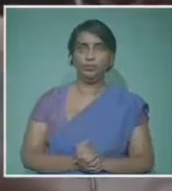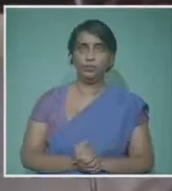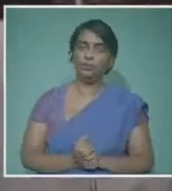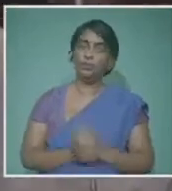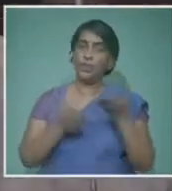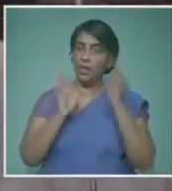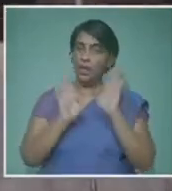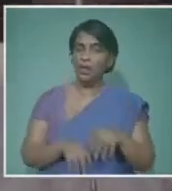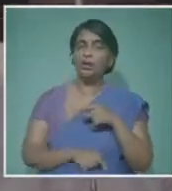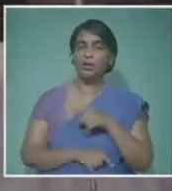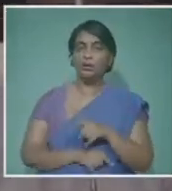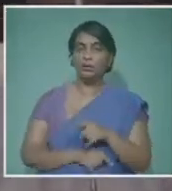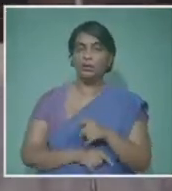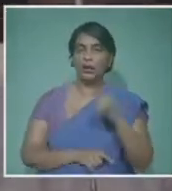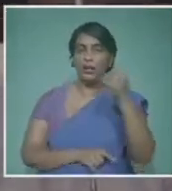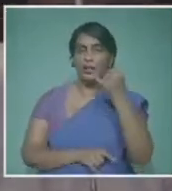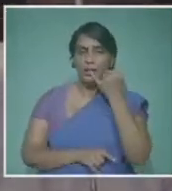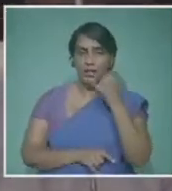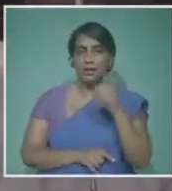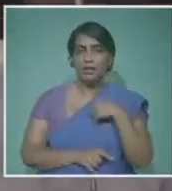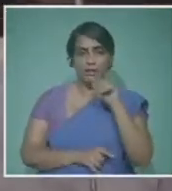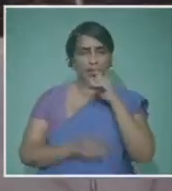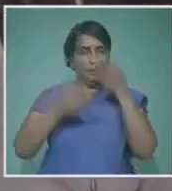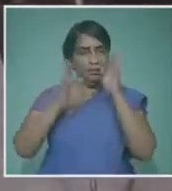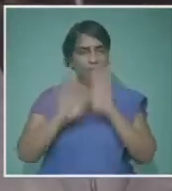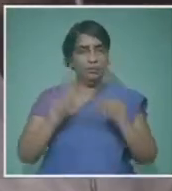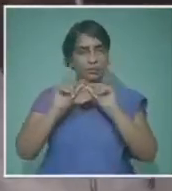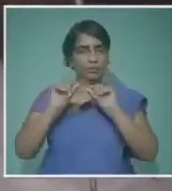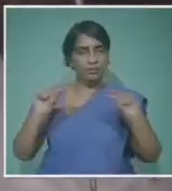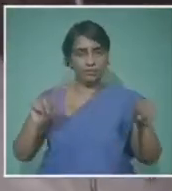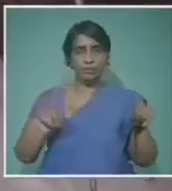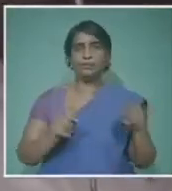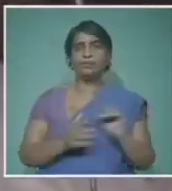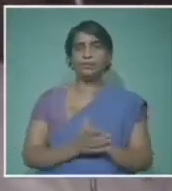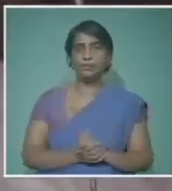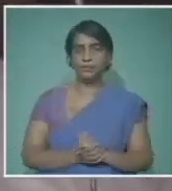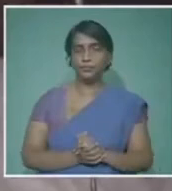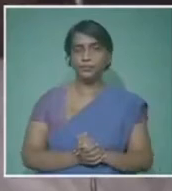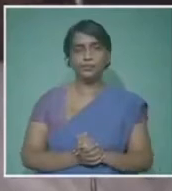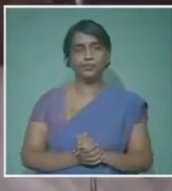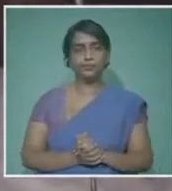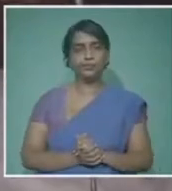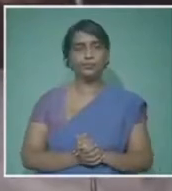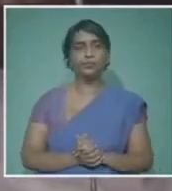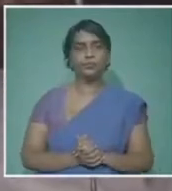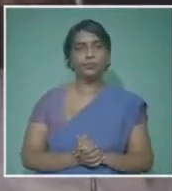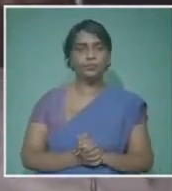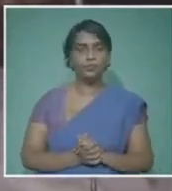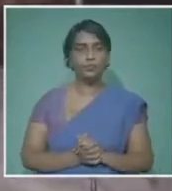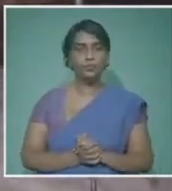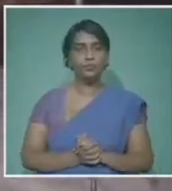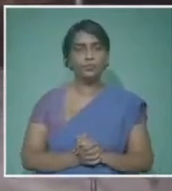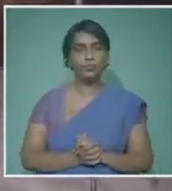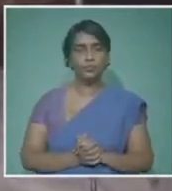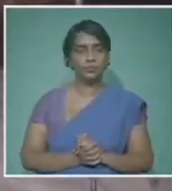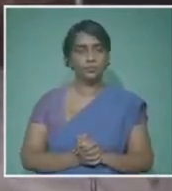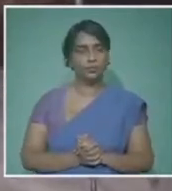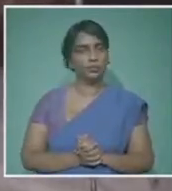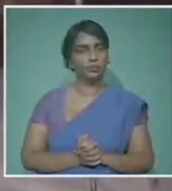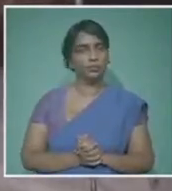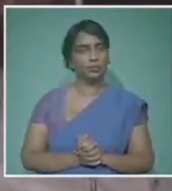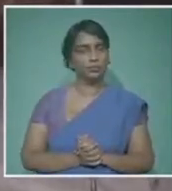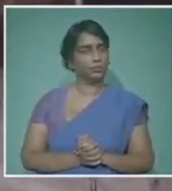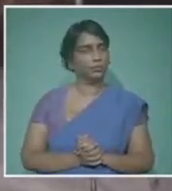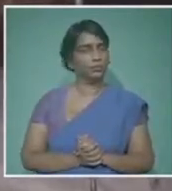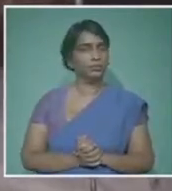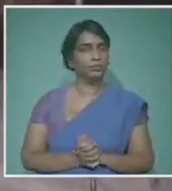वशिंग उपतुमाट पाहस्वेन मांग किया नंगे के अवसान चेदे अवसान कलती ने as such I am of the opinion